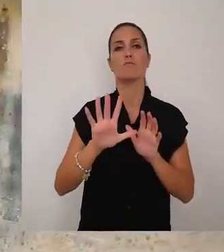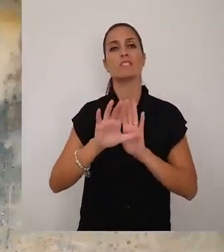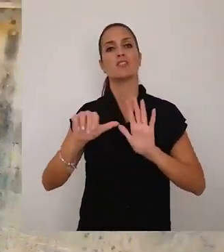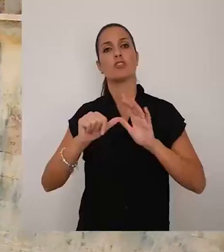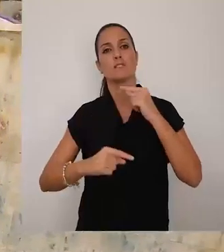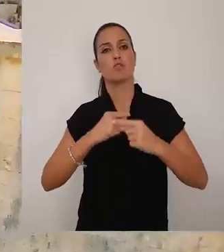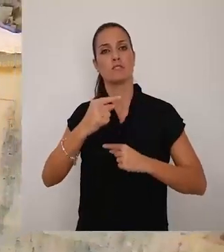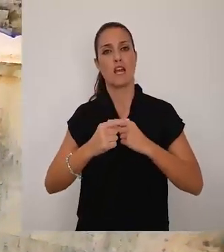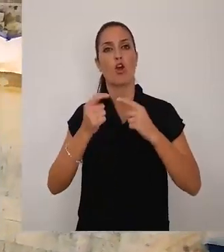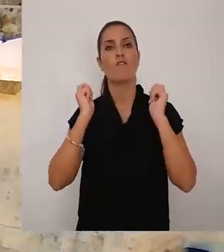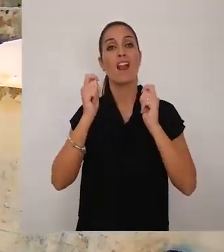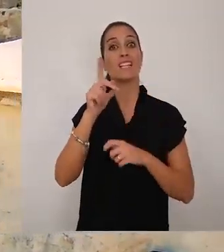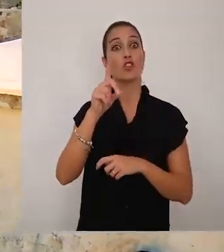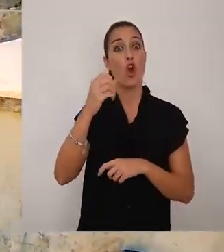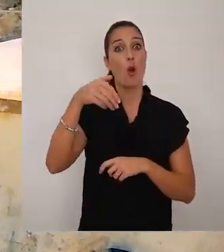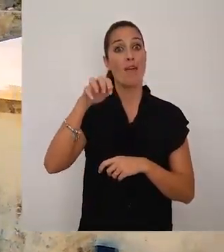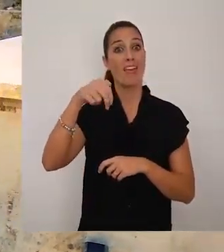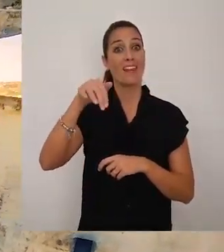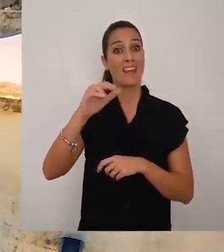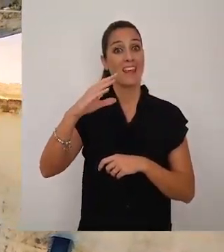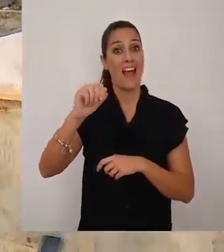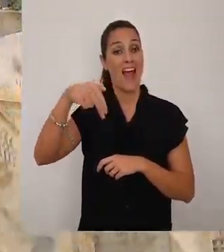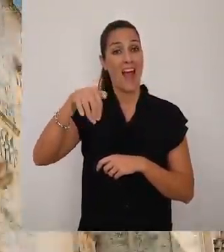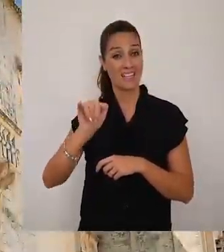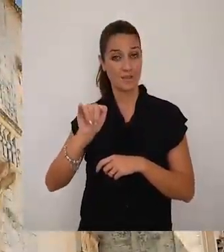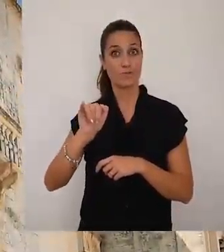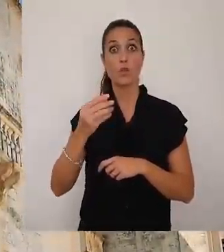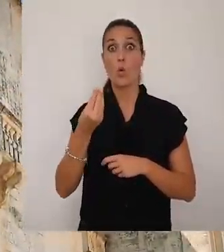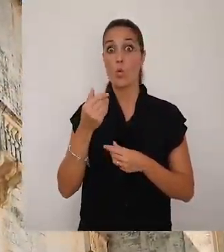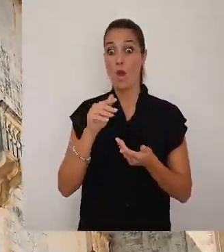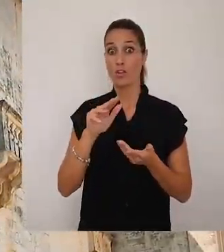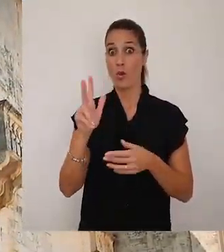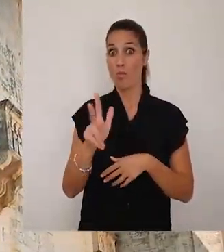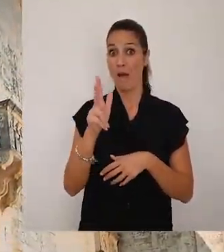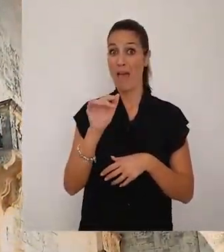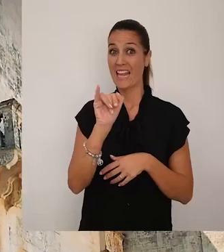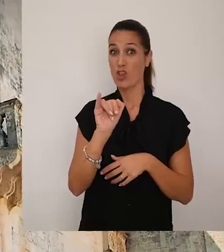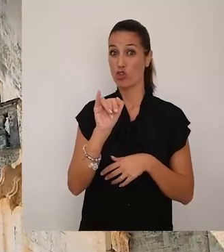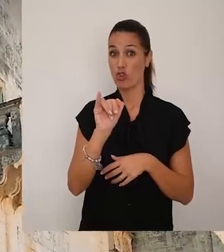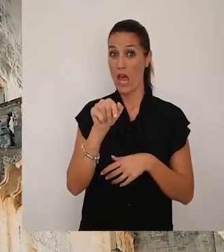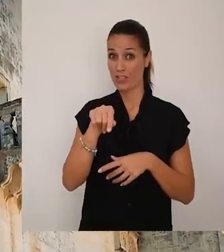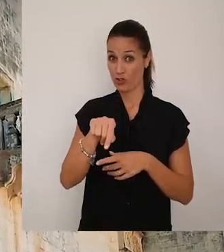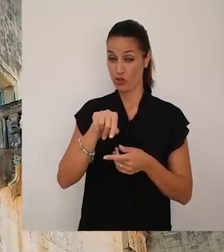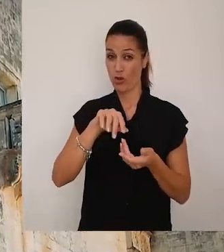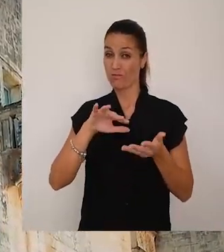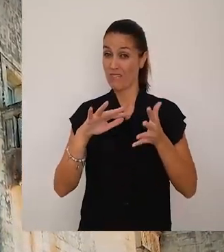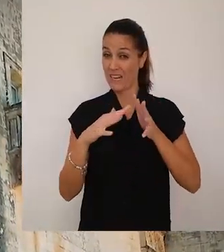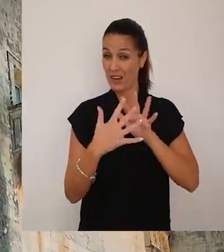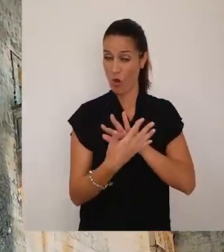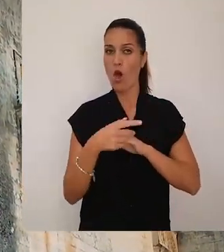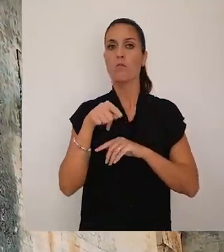e XVI. Dopo una prima chiusura avvenuta durante la riforma innocenziana, la struttura fu